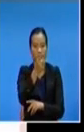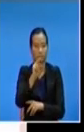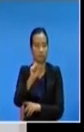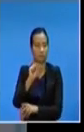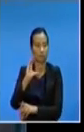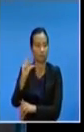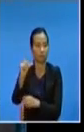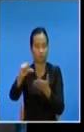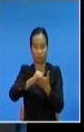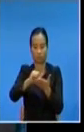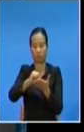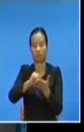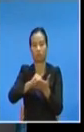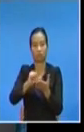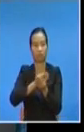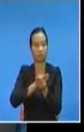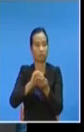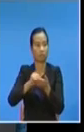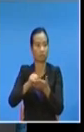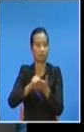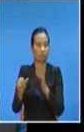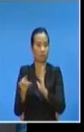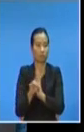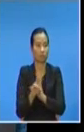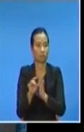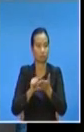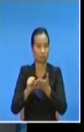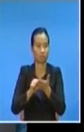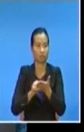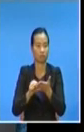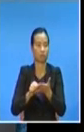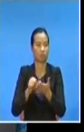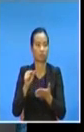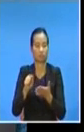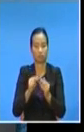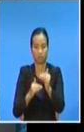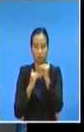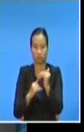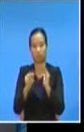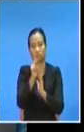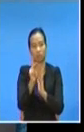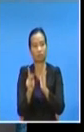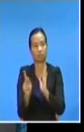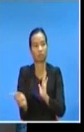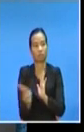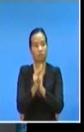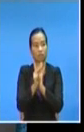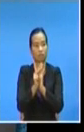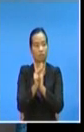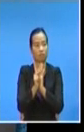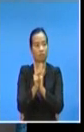แก้ไขล่าสุดเมื่อเดือนกรกฎาคม2557นะครับกำหนดหลักเกณฑ์ไว้แล้วนะครับตาม PowerPoint